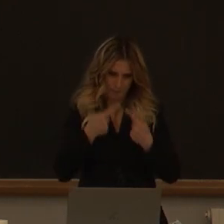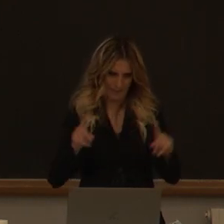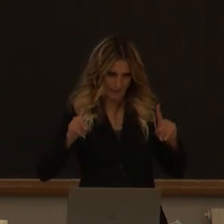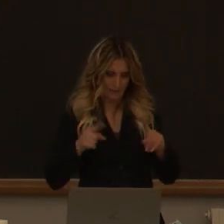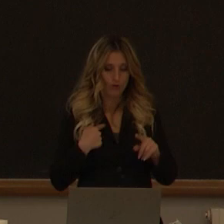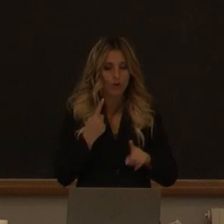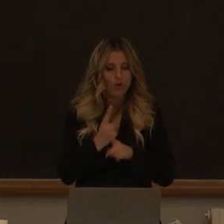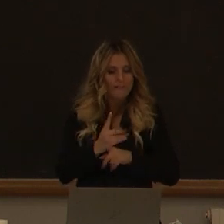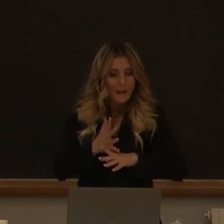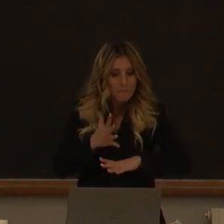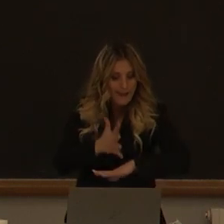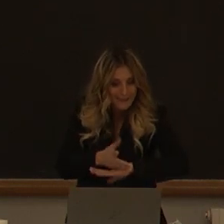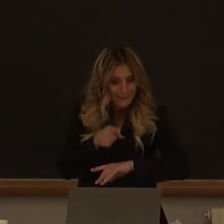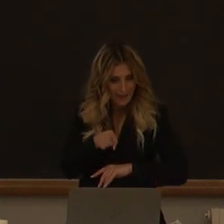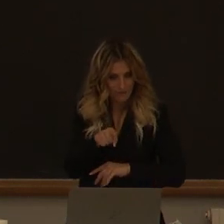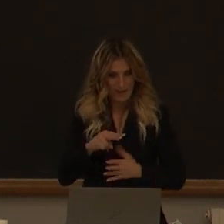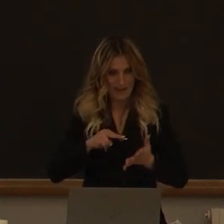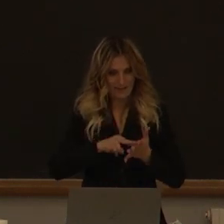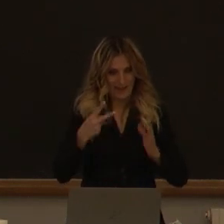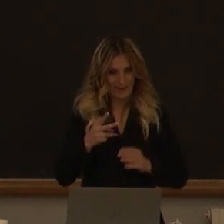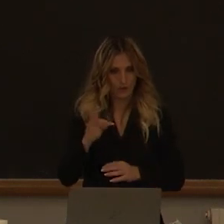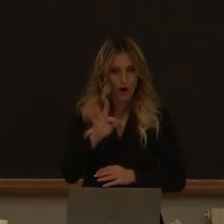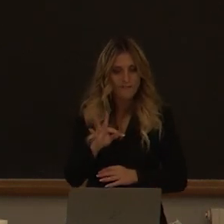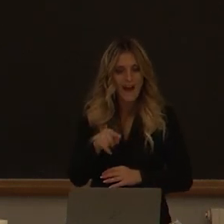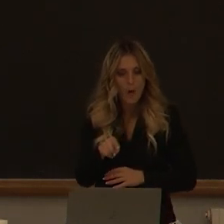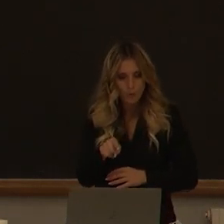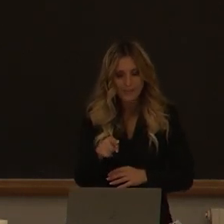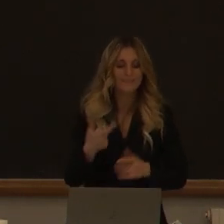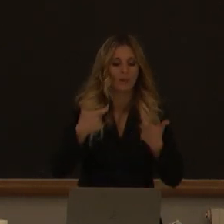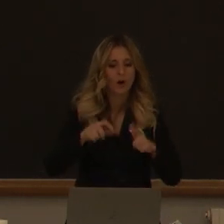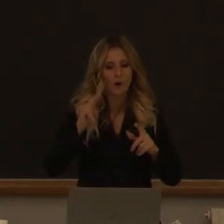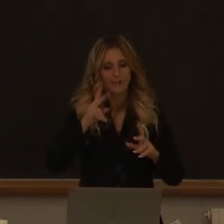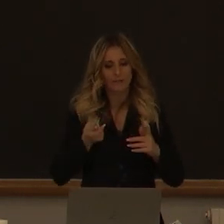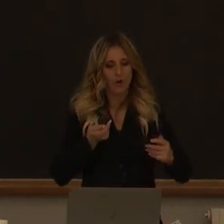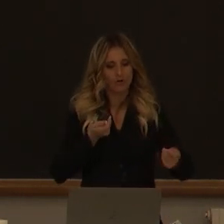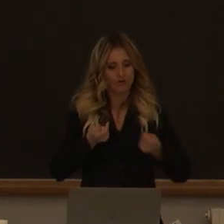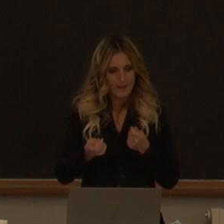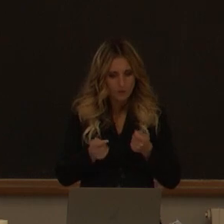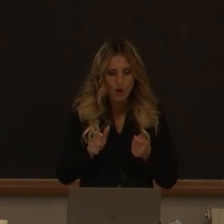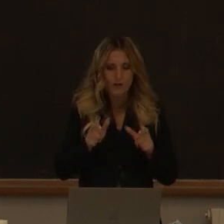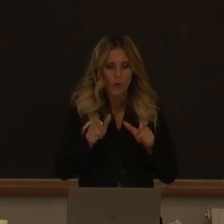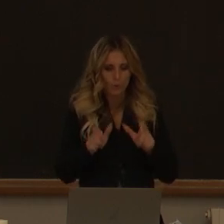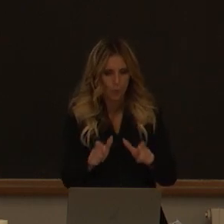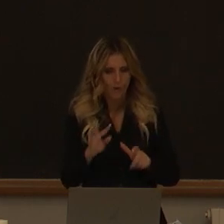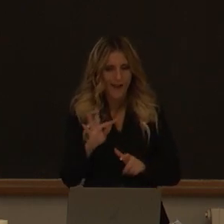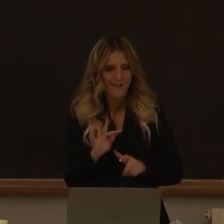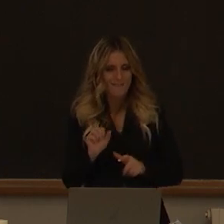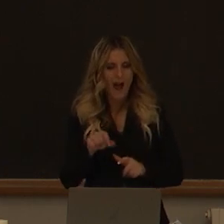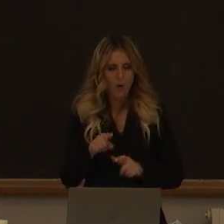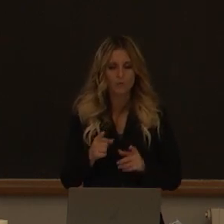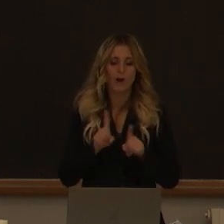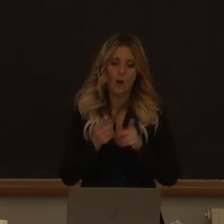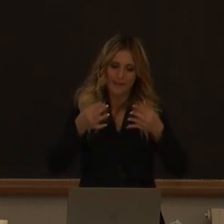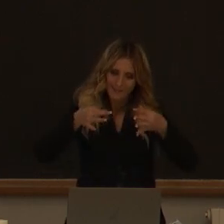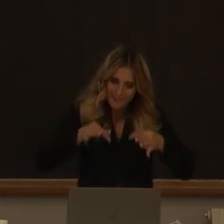intervenire, diciamo, il tecnico faunistico che si occupa per l'appunto della gestione sostenibile della fauna nel rispetto della